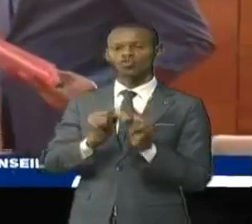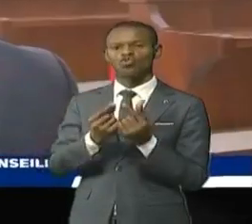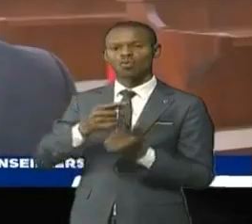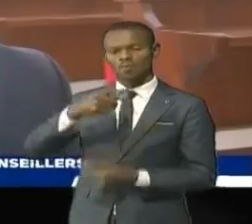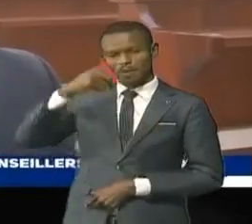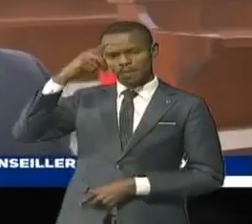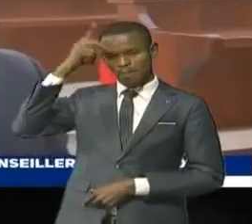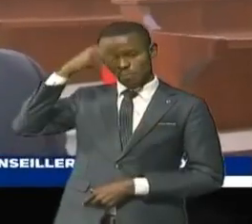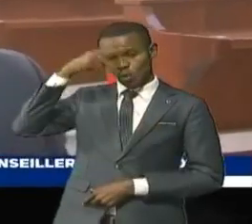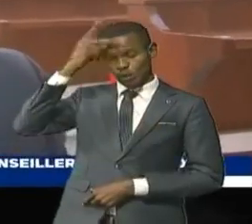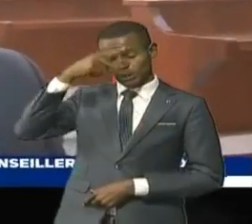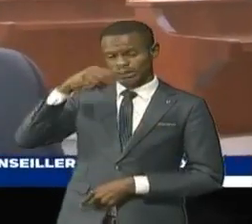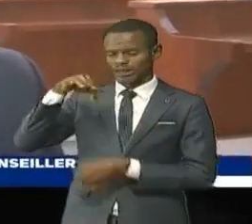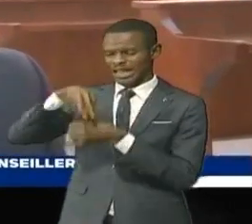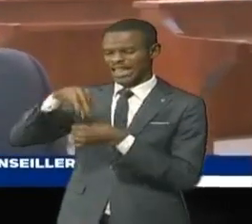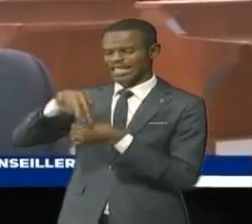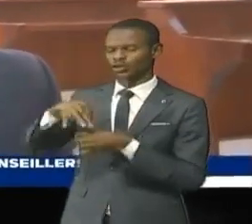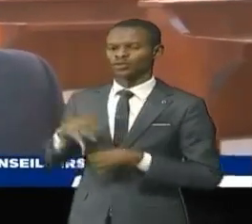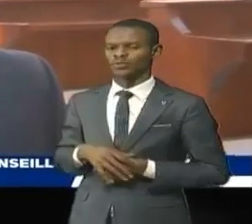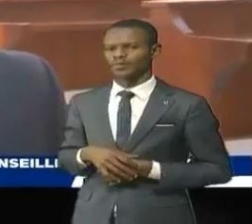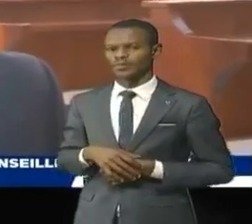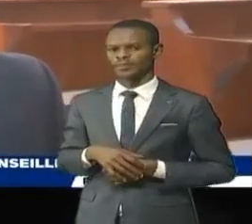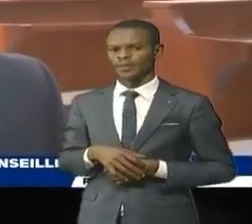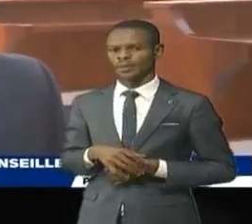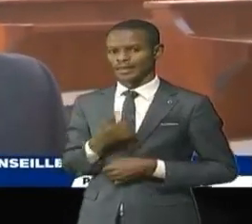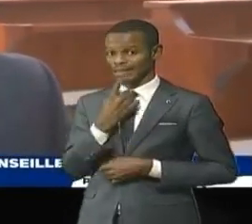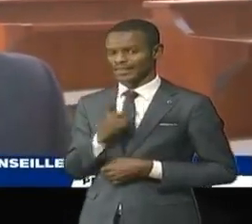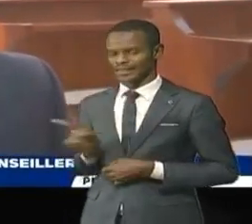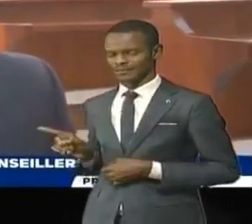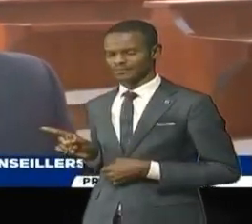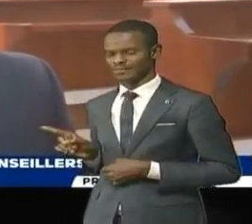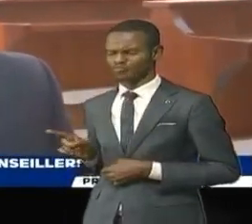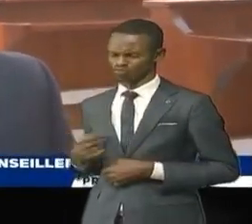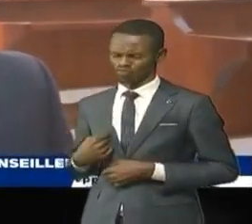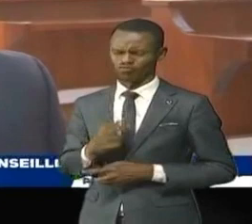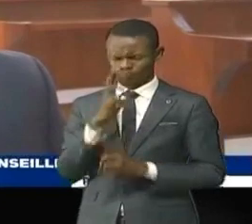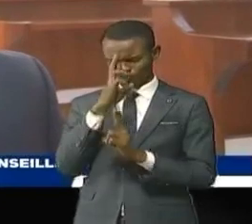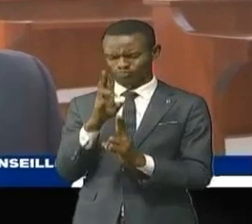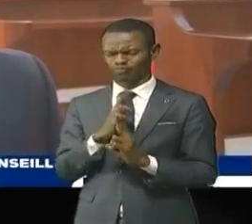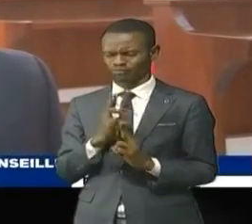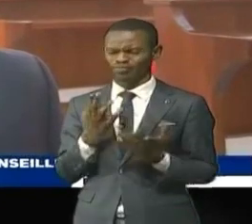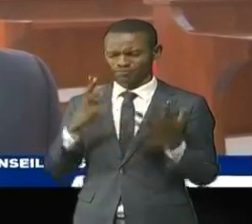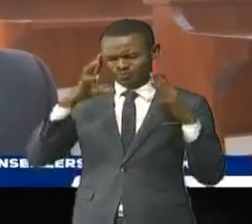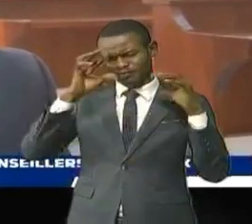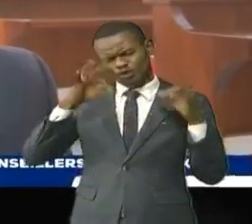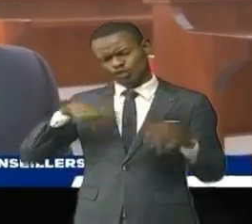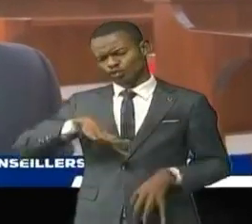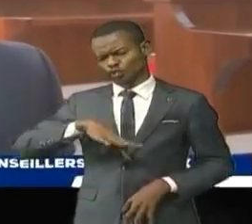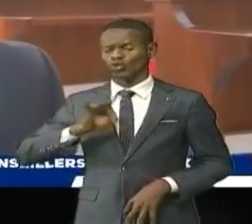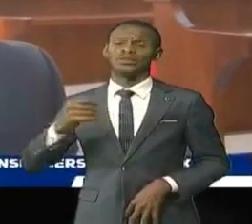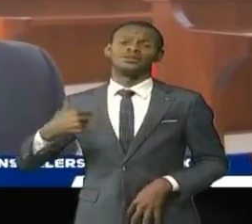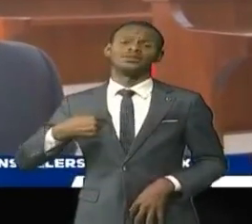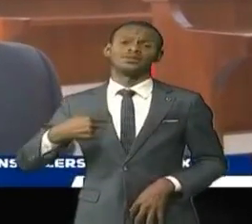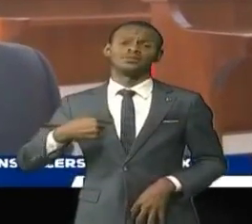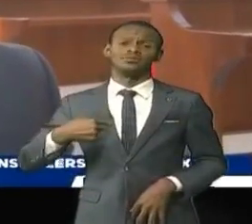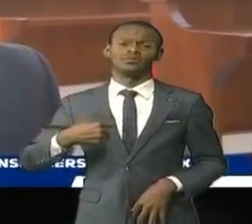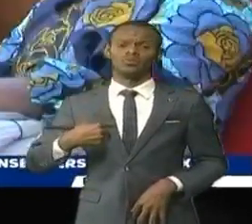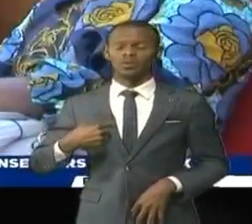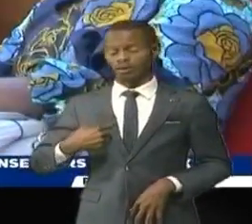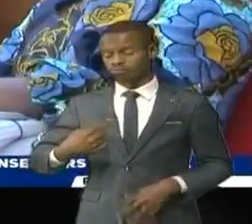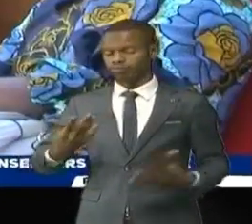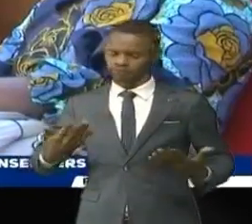électoral. Et c'est un honneur de mériter de la confiance du chef de l'État, le président de la République. Et pour cela, je lui dis